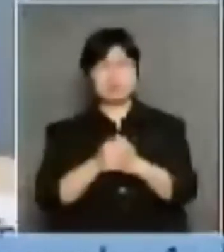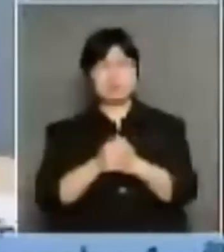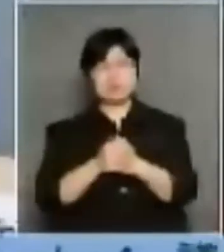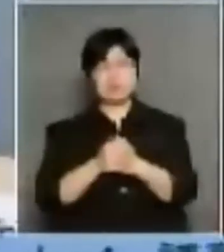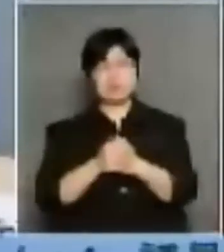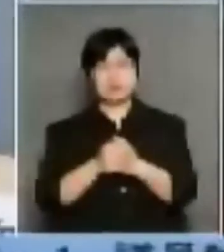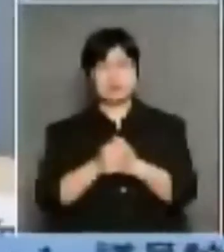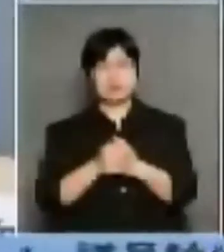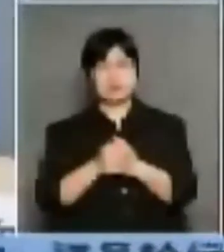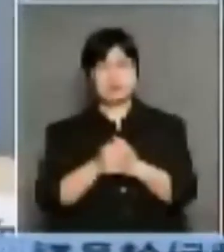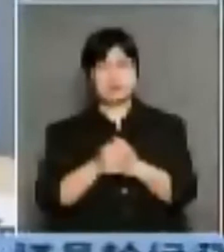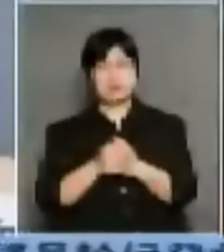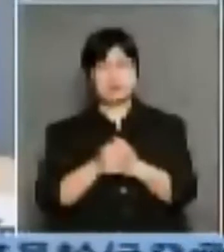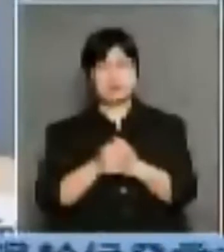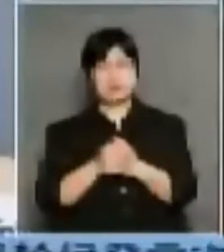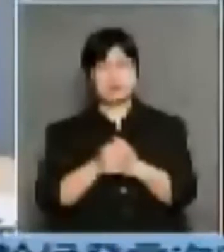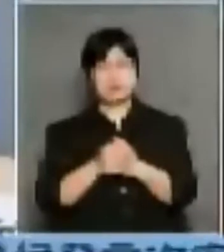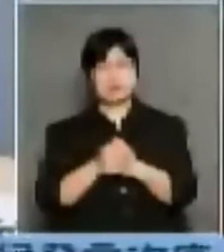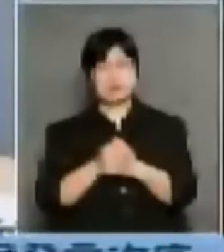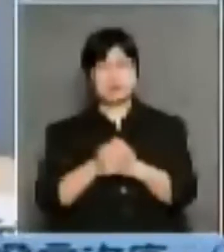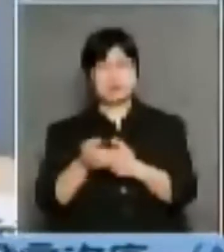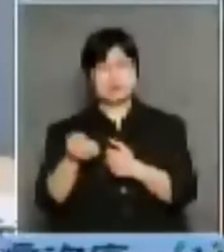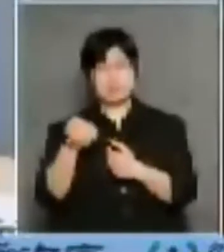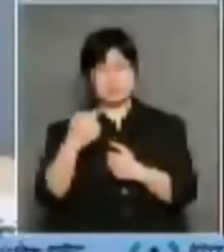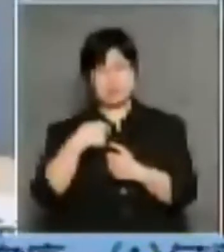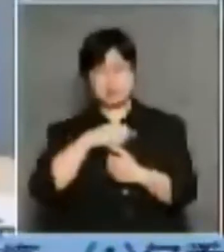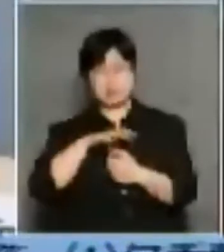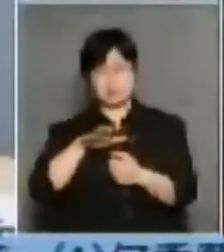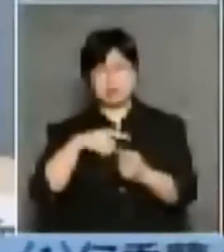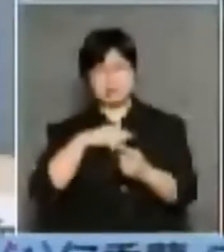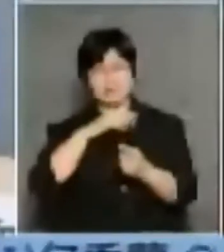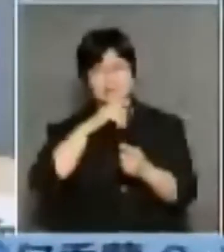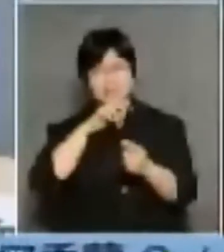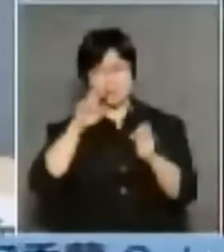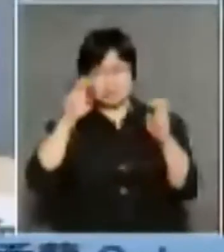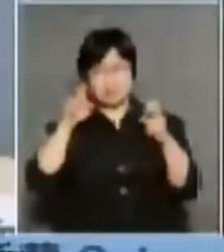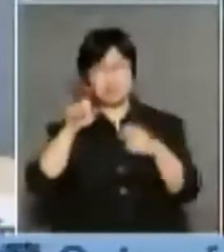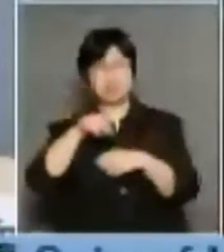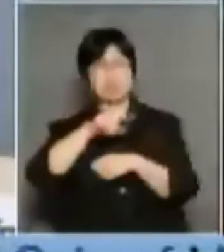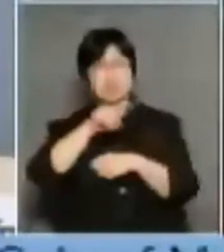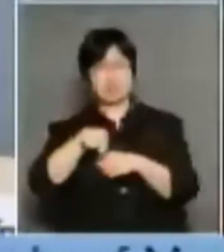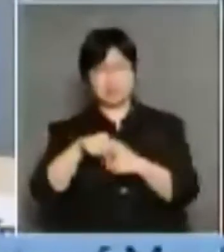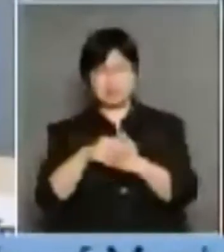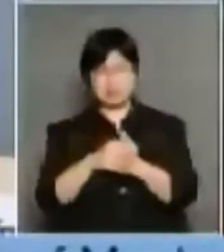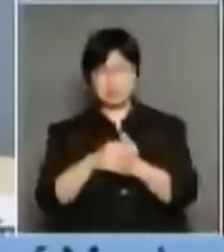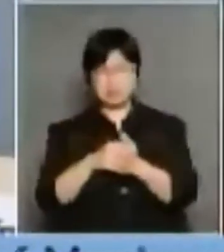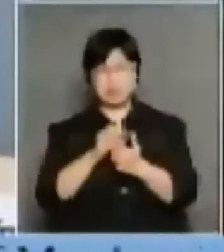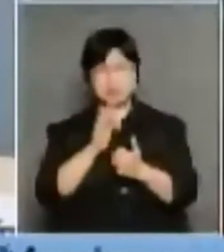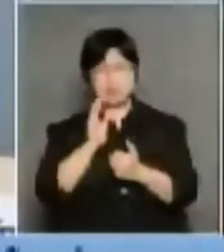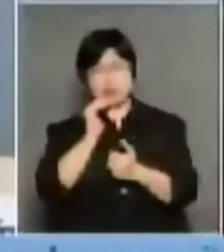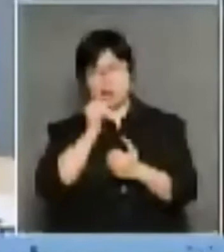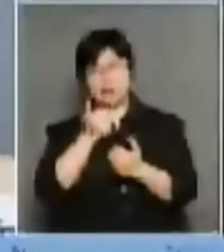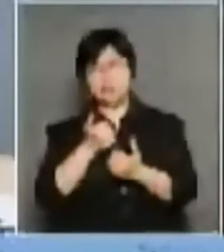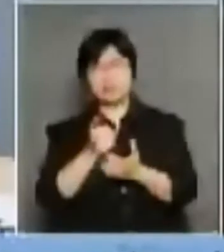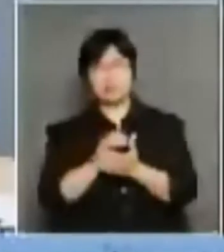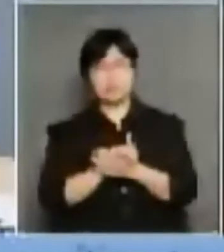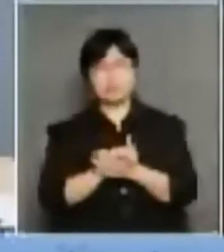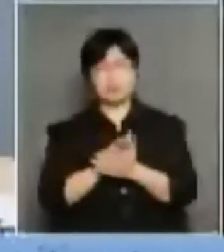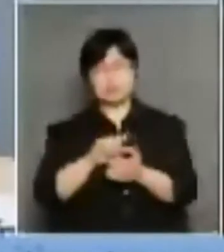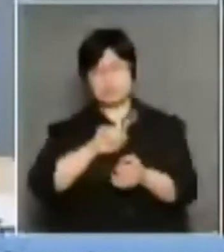在這裡說我們是偽命題，其實不對。還有的最好講道理，他呢就最後他總